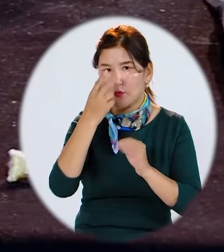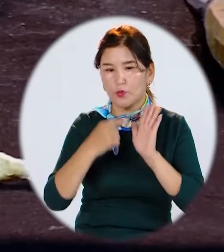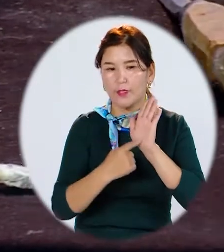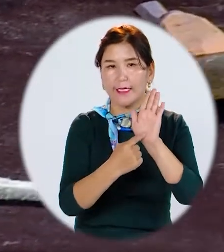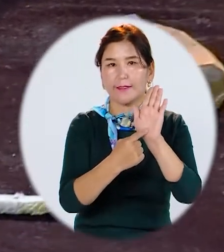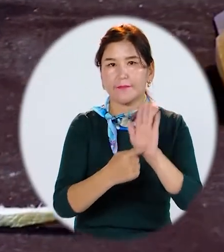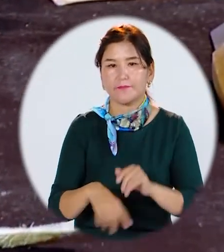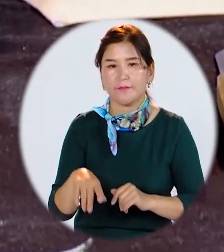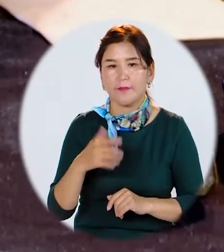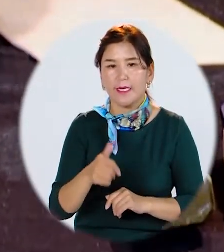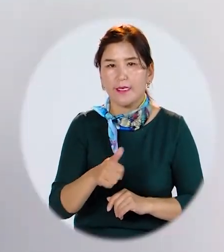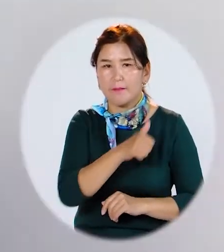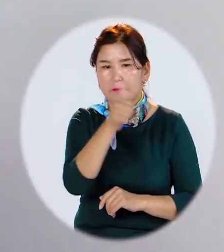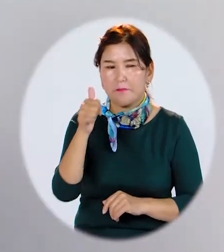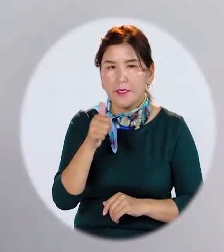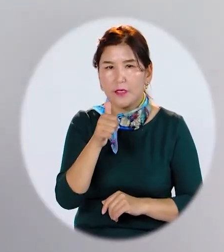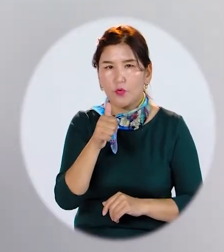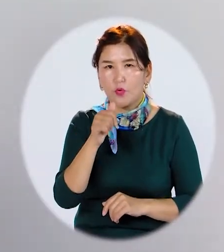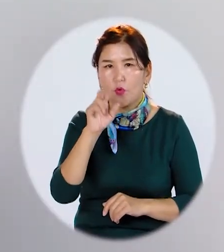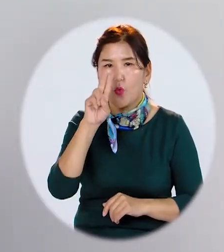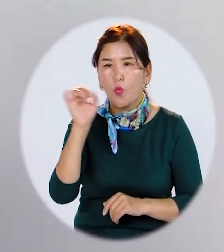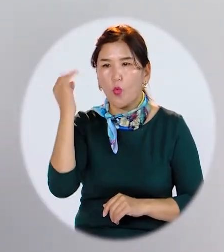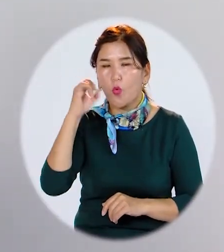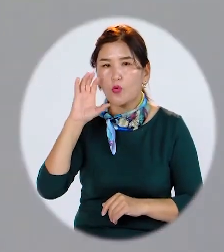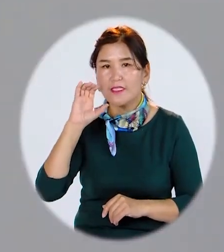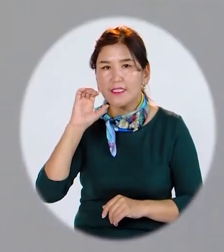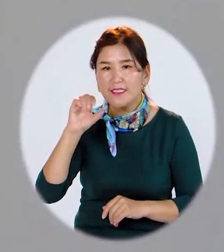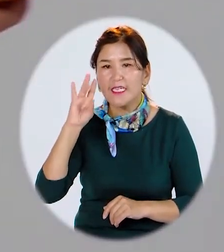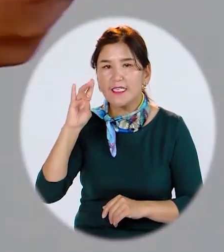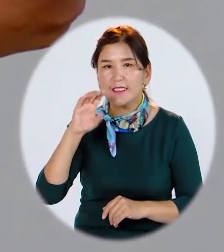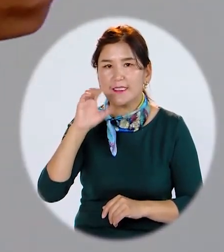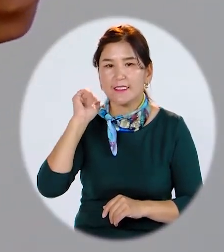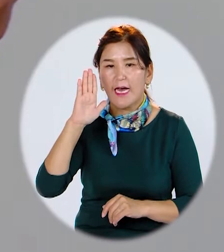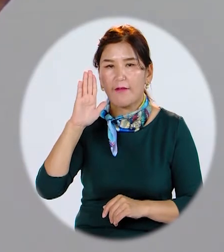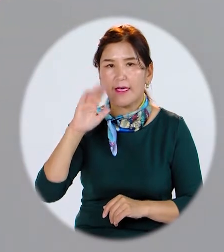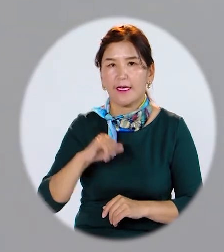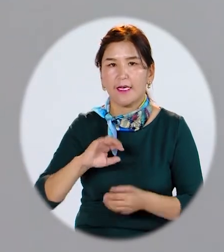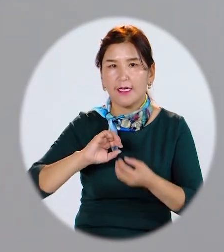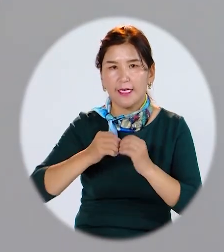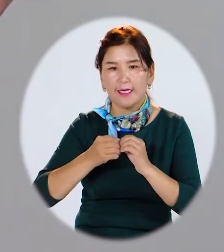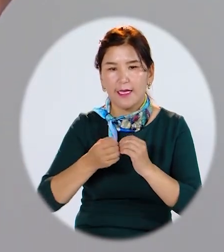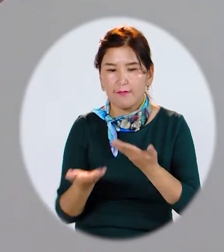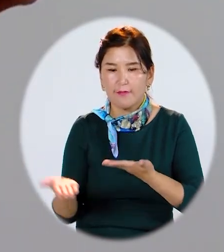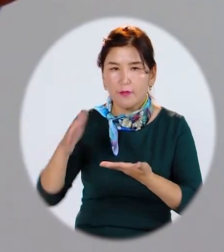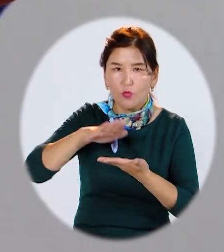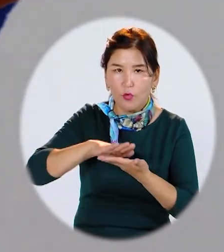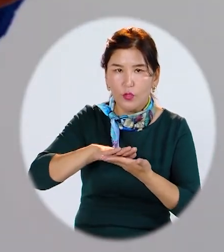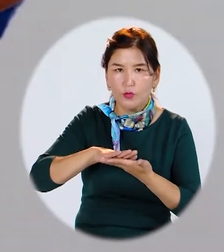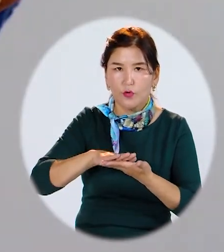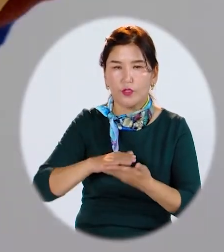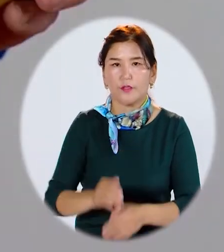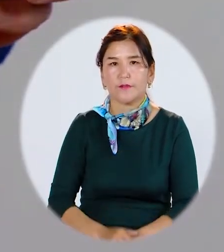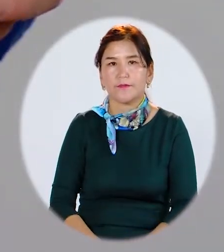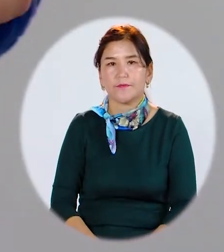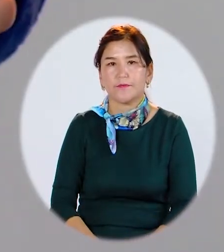битүү энэ үүсний дотор талаар бүслүүрийг ингэж хийж өгнө. Хийж өгтөө үүсээ битүү үүсийг ингэж дараа зэрэг нугалж өгнө. За ингэж